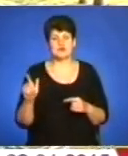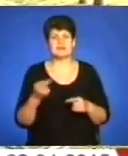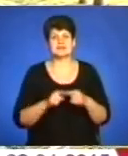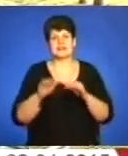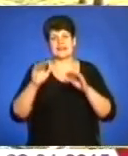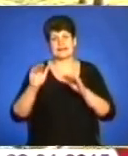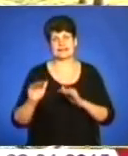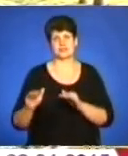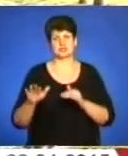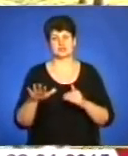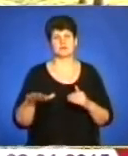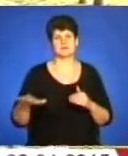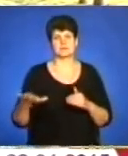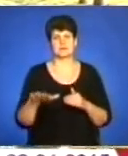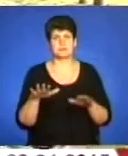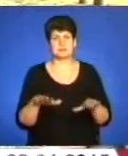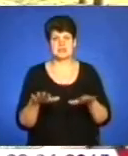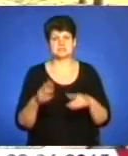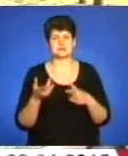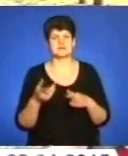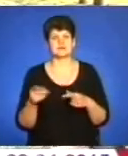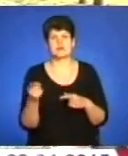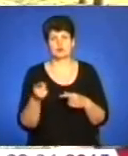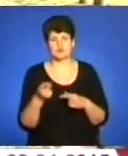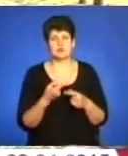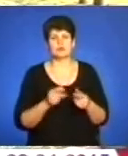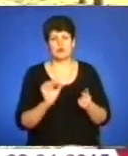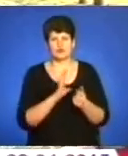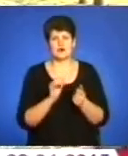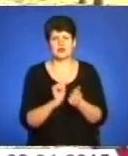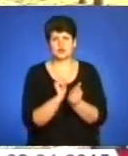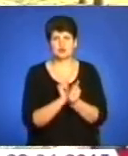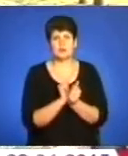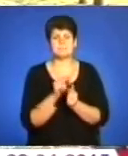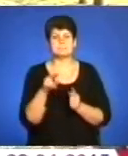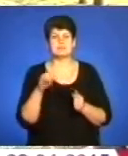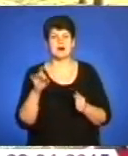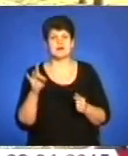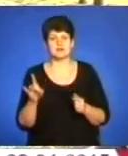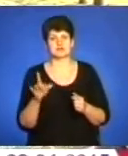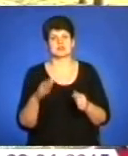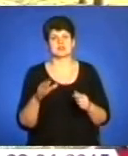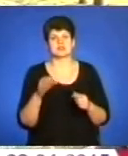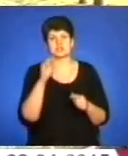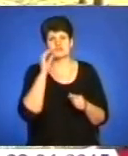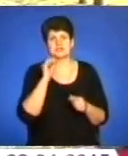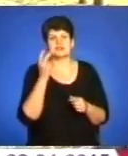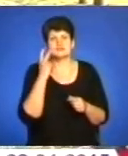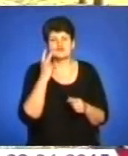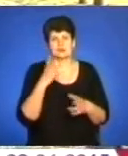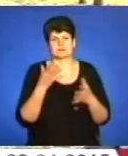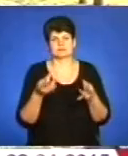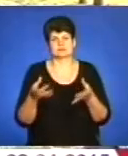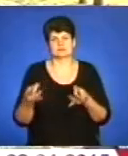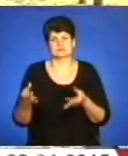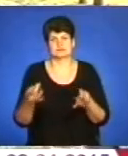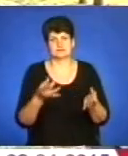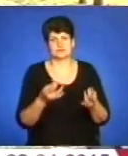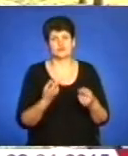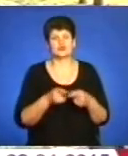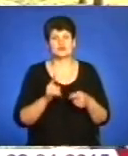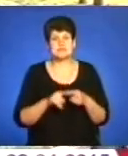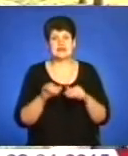важливими, вони осушують ґрунт. Практично от у нас буває, коли багато дощів, то в парк Шевченка не зайдеш, всюди вода стоїть. Таке явище практично зникне, тому